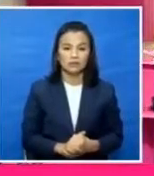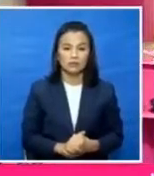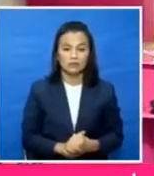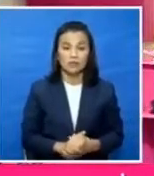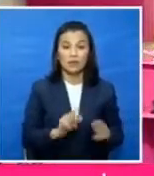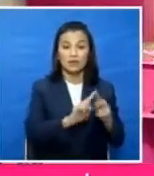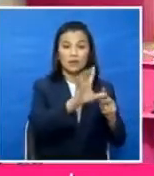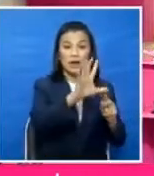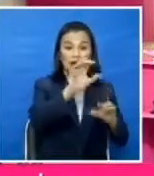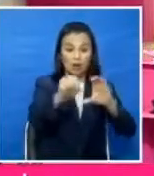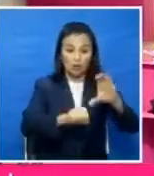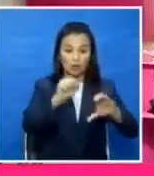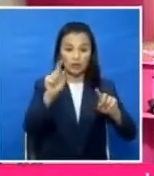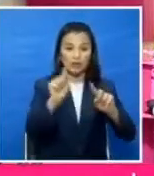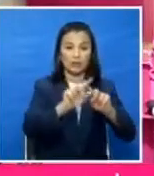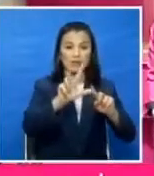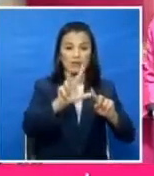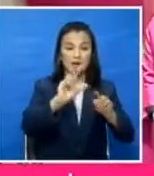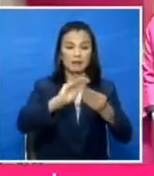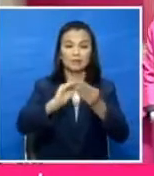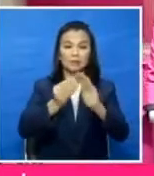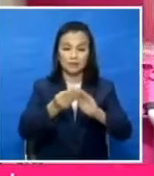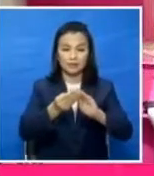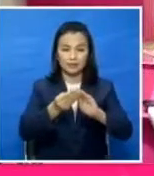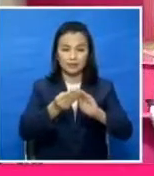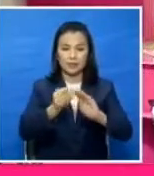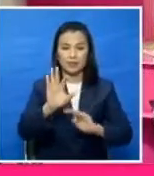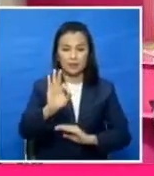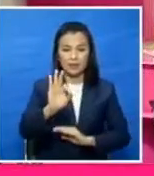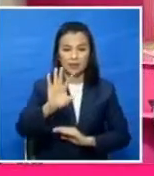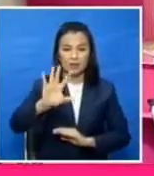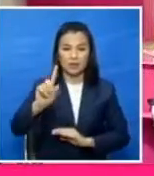อันดับที่5หมุนครั้งที่3เลขที่ออก